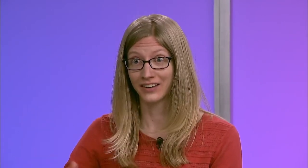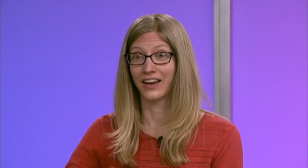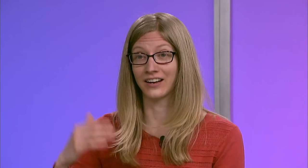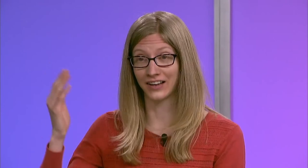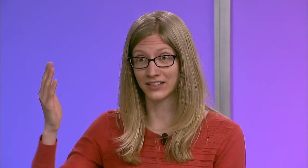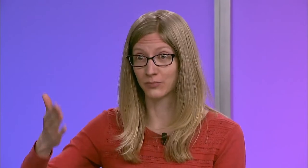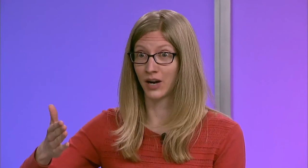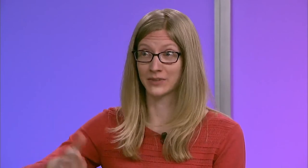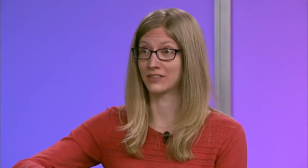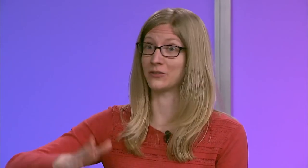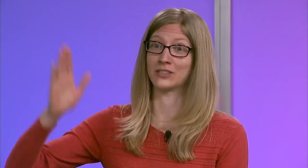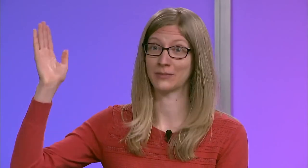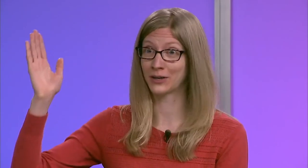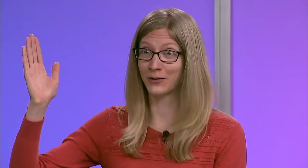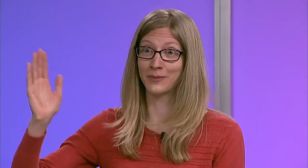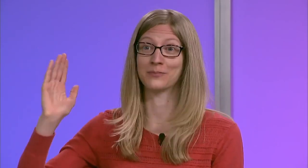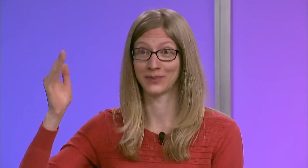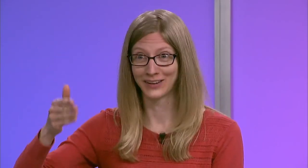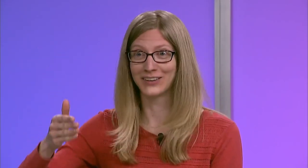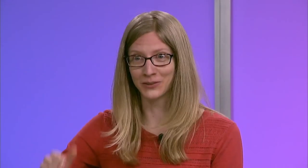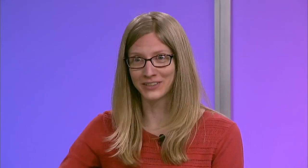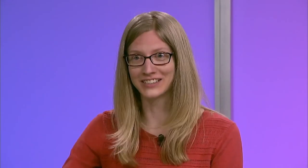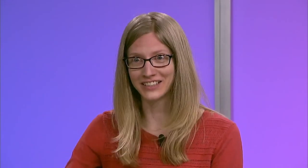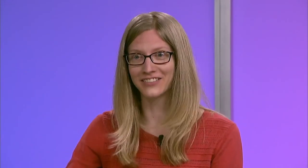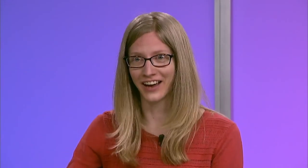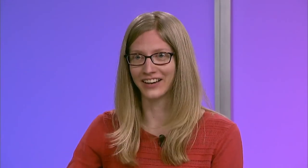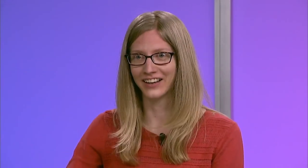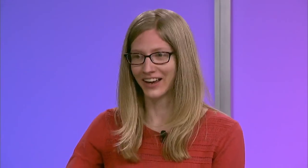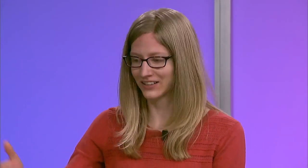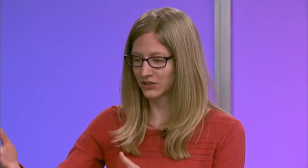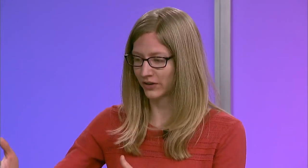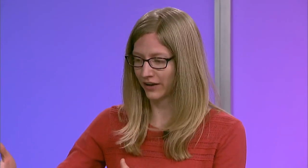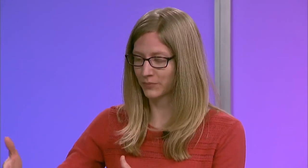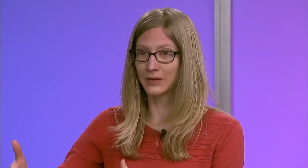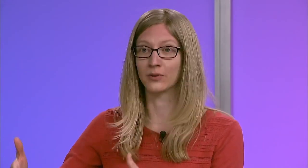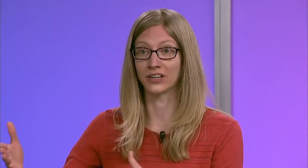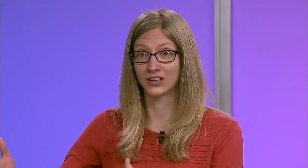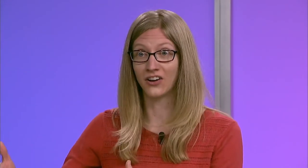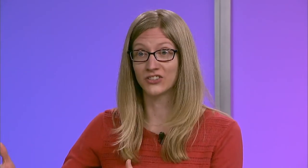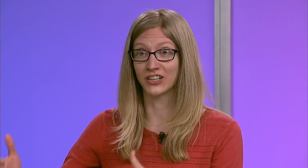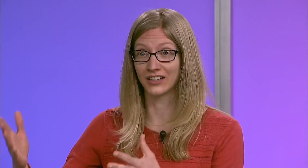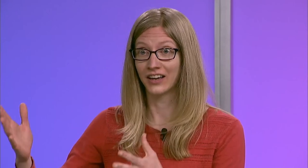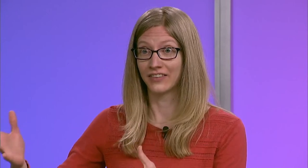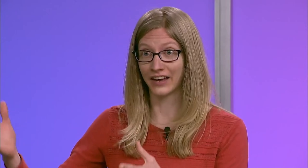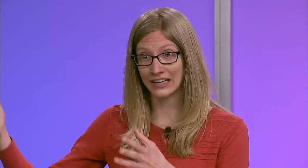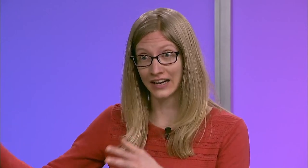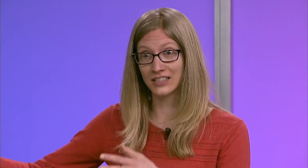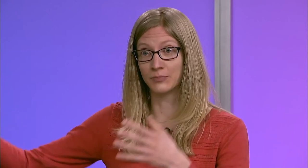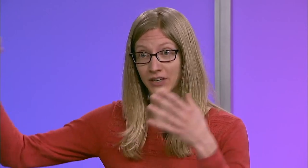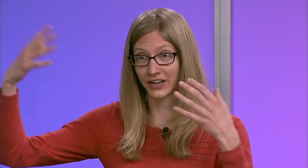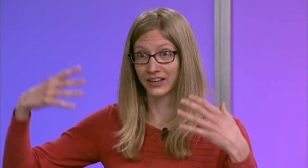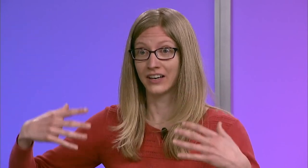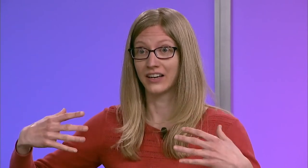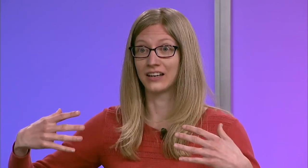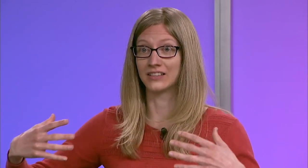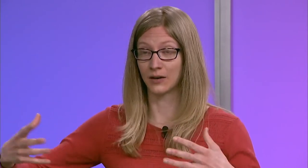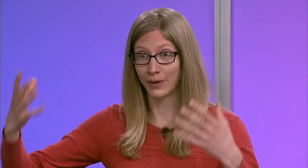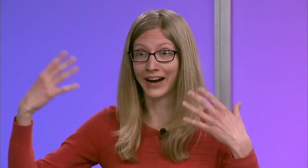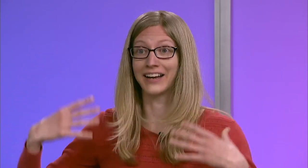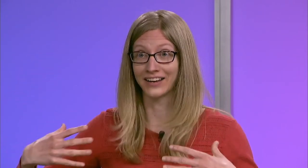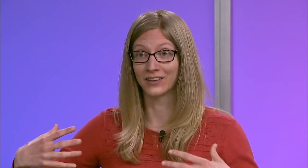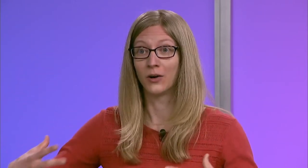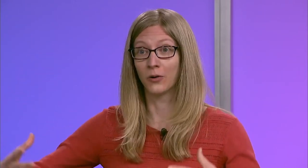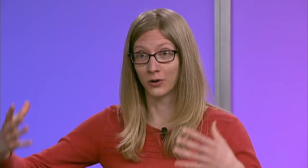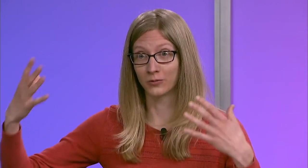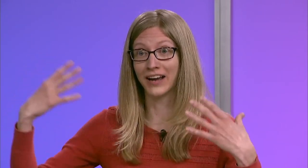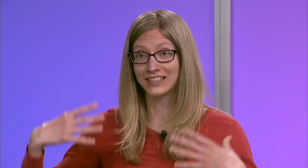Wówczas Eliasz obiecał mu: kiedy ujrzysz mnie wstępującego do nieba, twoja prośba się spełni. Uczniowie proroka uznali, że Duch Święty spoczął